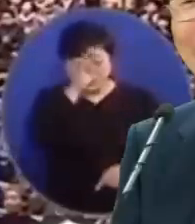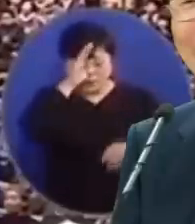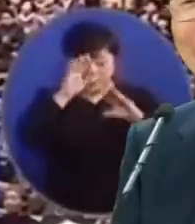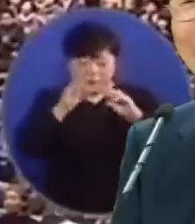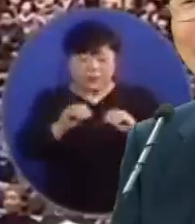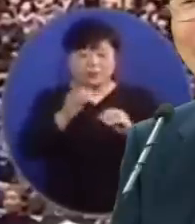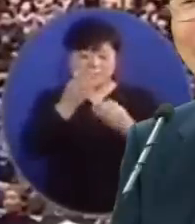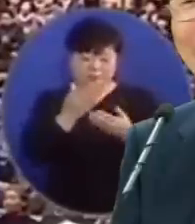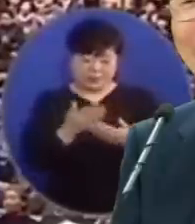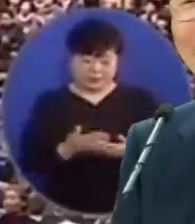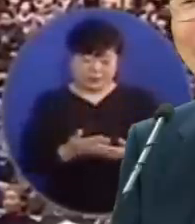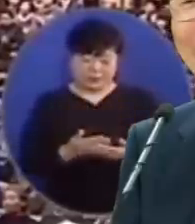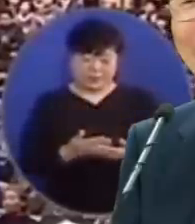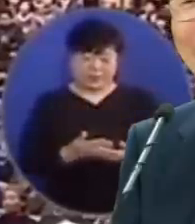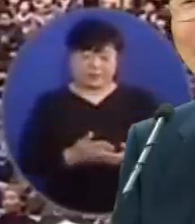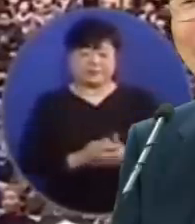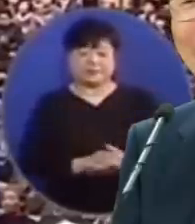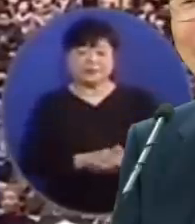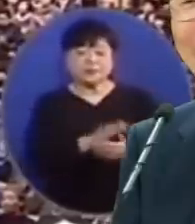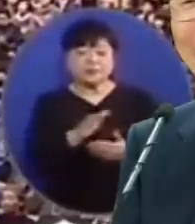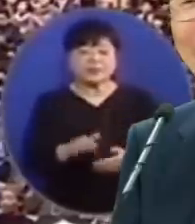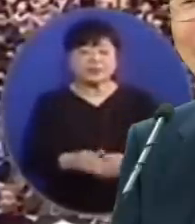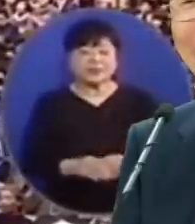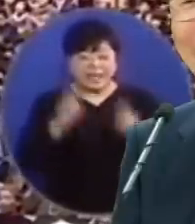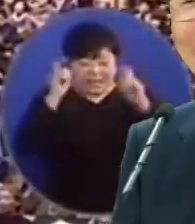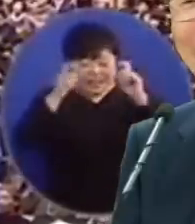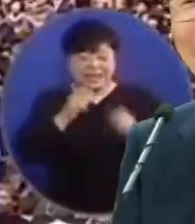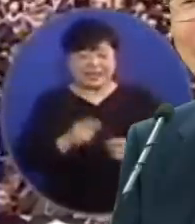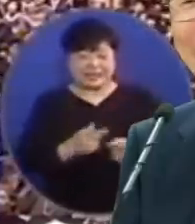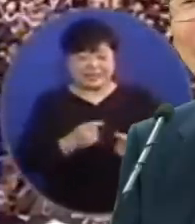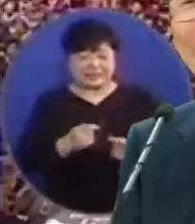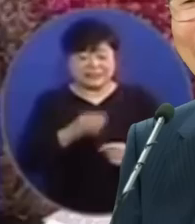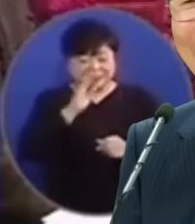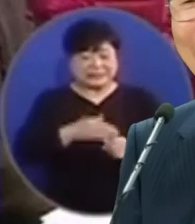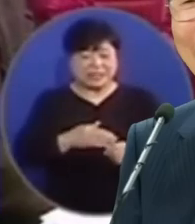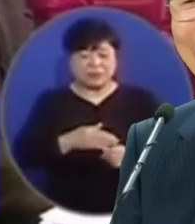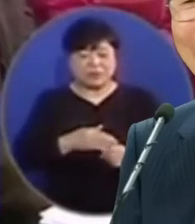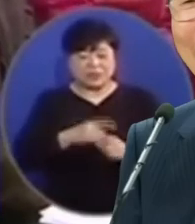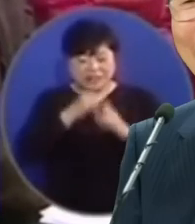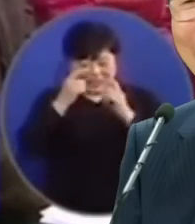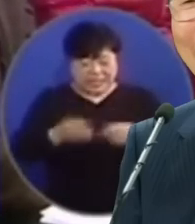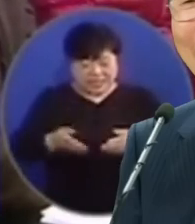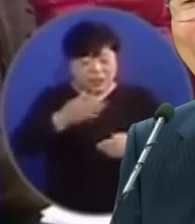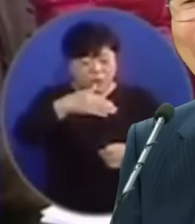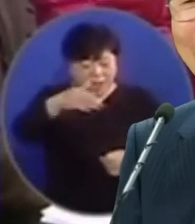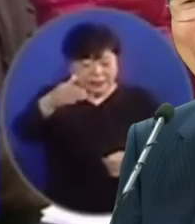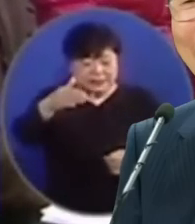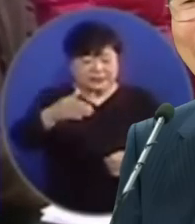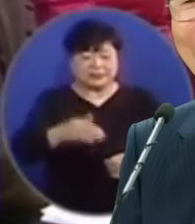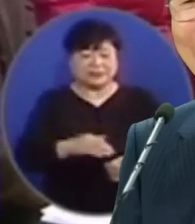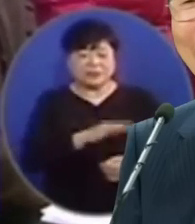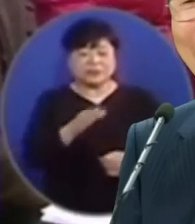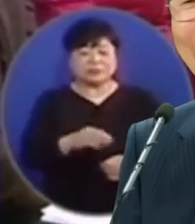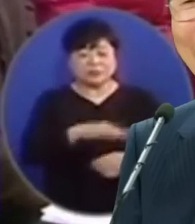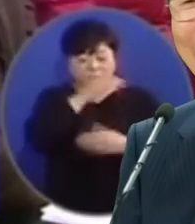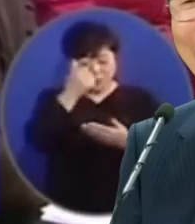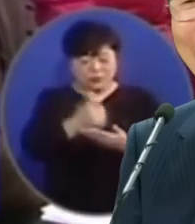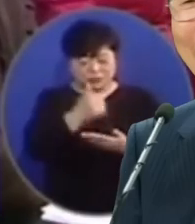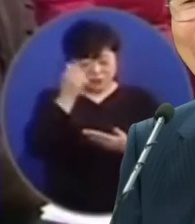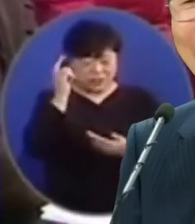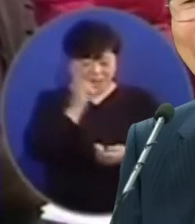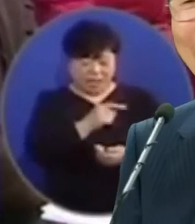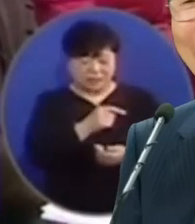우리는 나음을 받았도다. 우리는 다 양 같아서 그를 행하여 각기 제 길로 갔거늘 야훼께서는